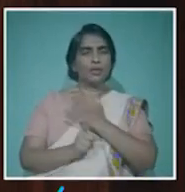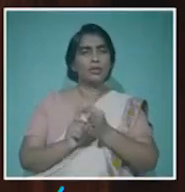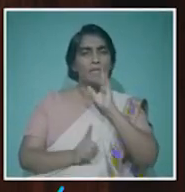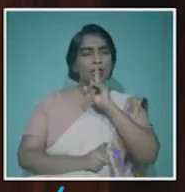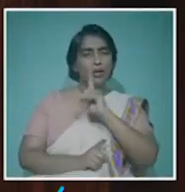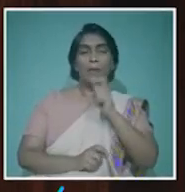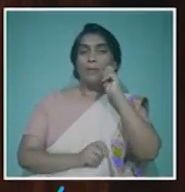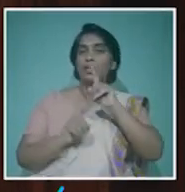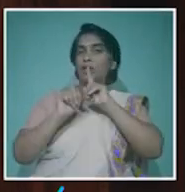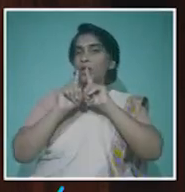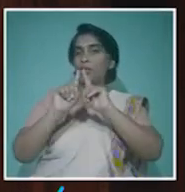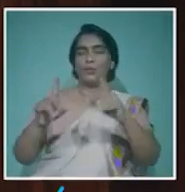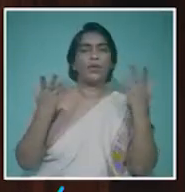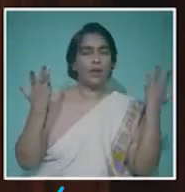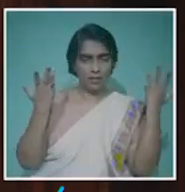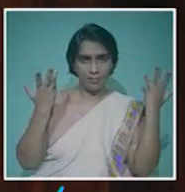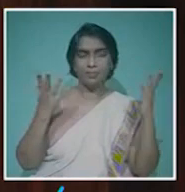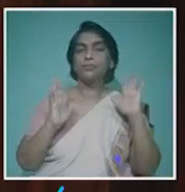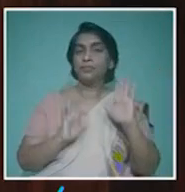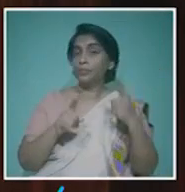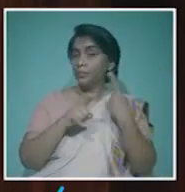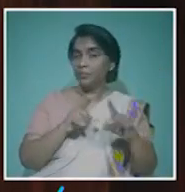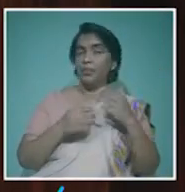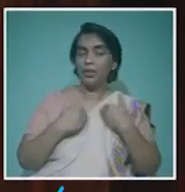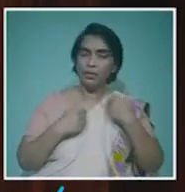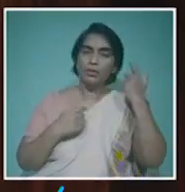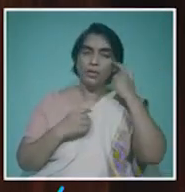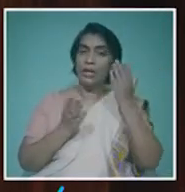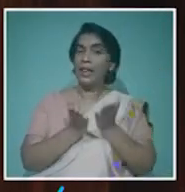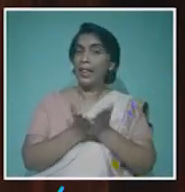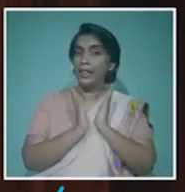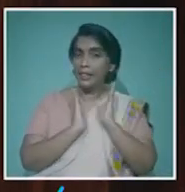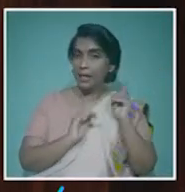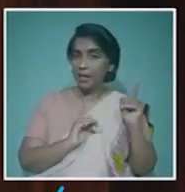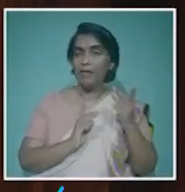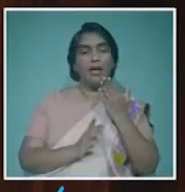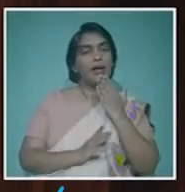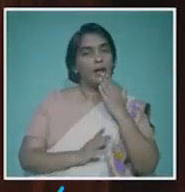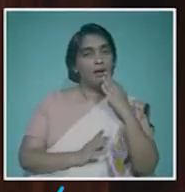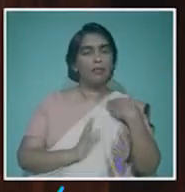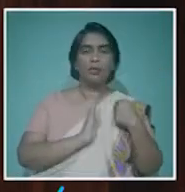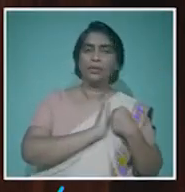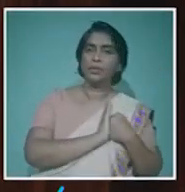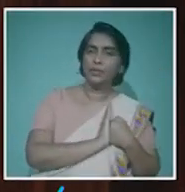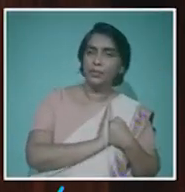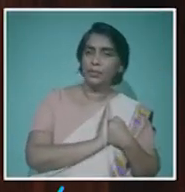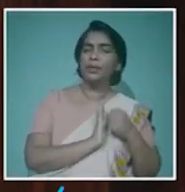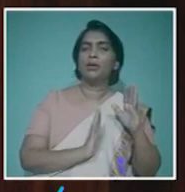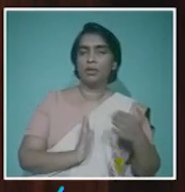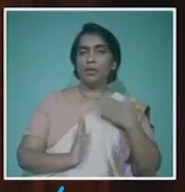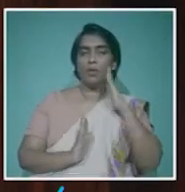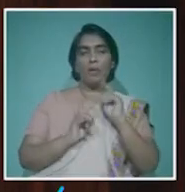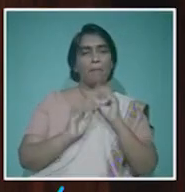මැතිතුමා ජනතාවට ඒක පැහැදිලි කළෙත් නැහැ. එපමණක් නෙවෙයි අපි දන්නවා අපි ඉන්දියාවට සහ ඇමරිකාවට ගැති වෙලා තමයි අපේ